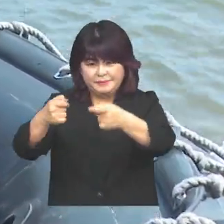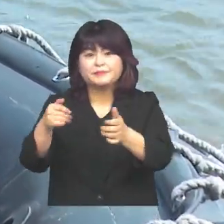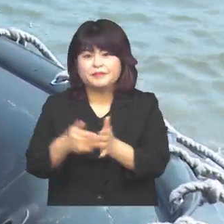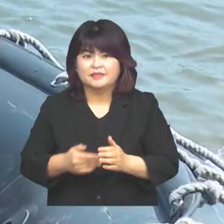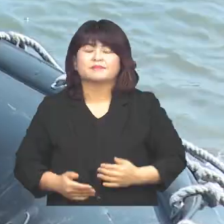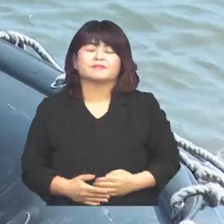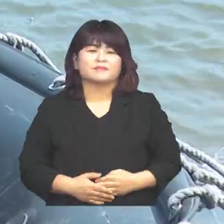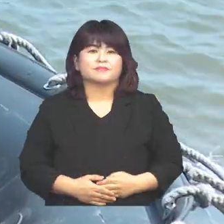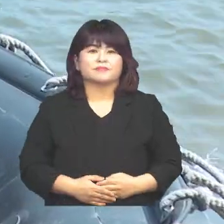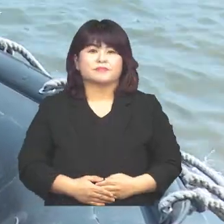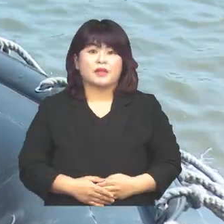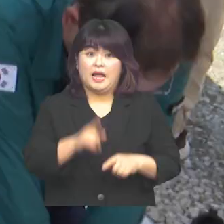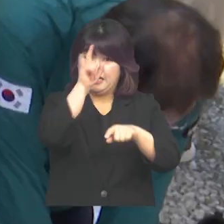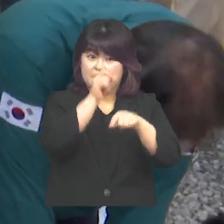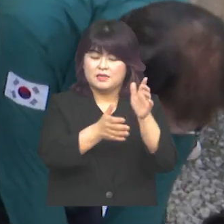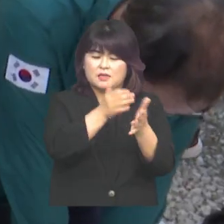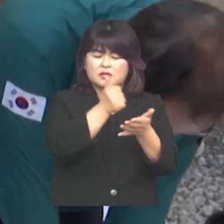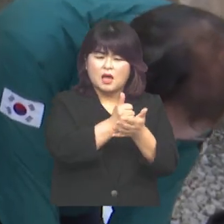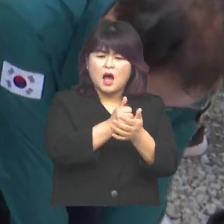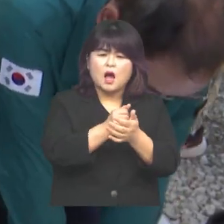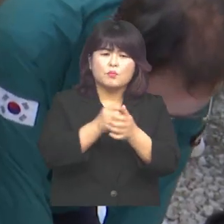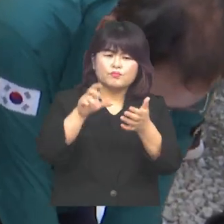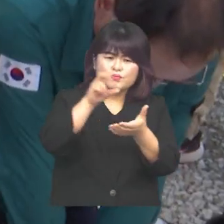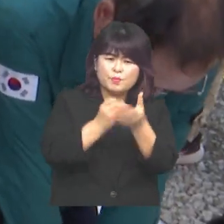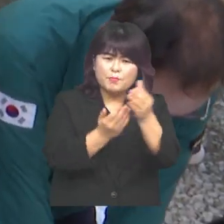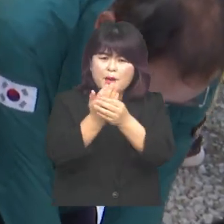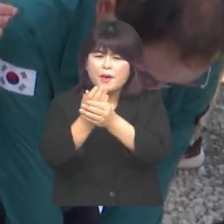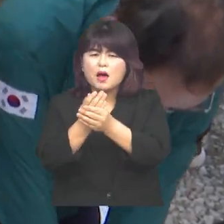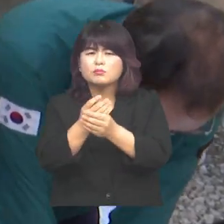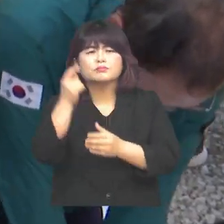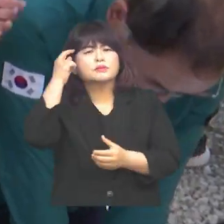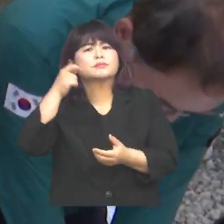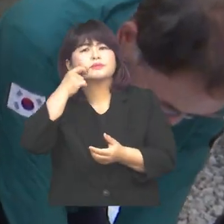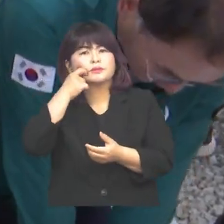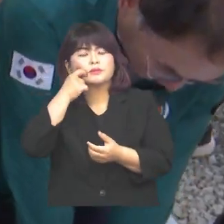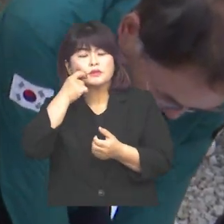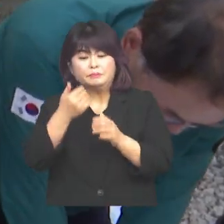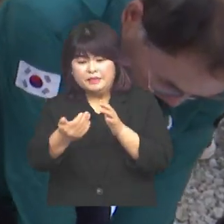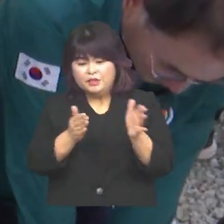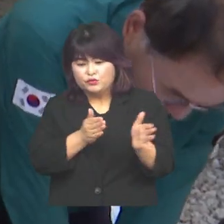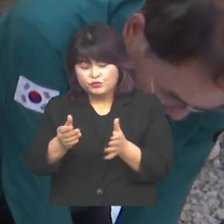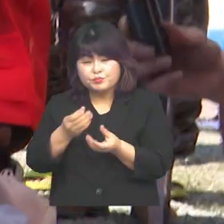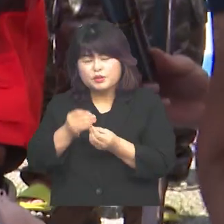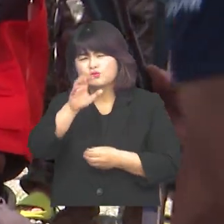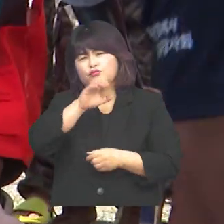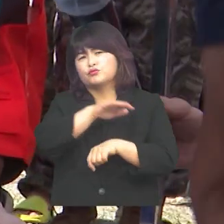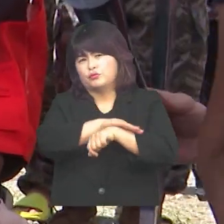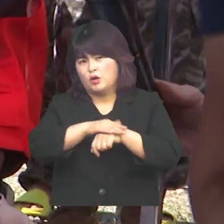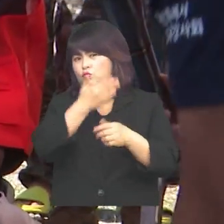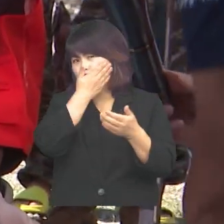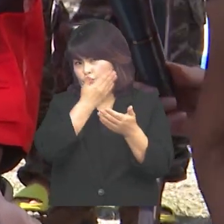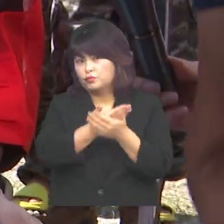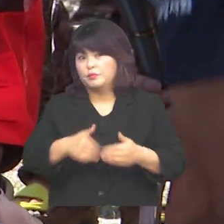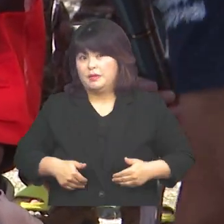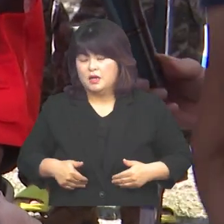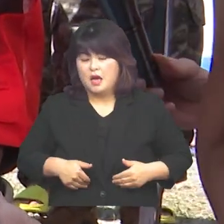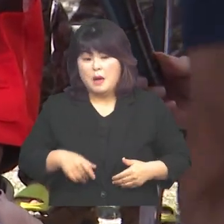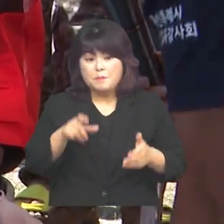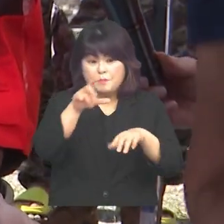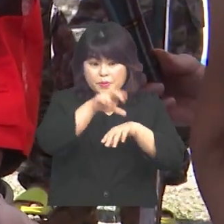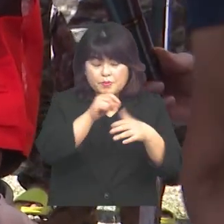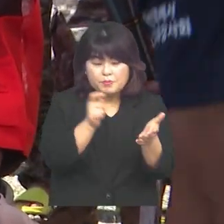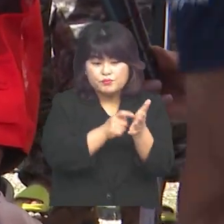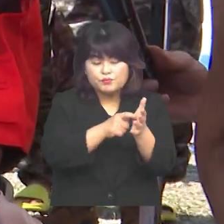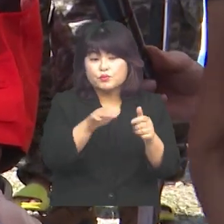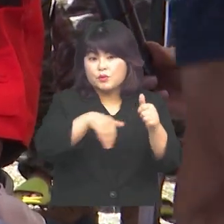심폐소생술 실습에 참여했습니다. 이 시장은 재난은 예측할 수 없기 때문에 평소 철저한 준비와 훈련이 중요하다며